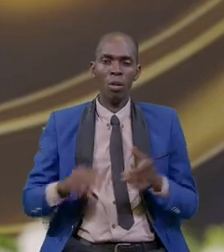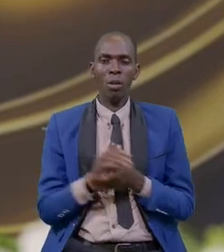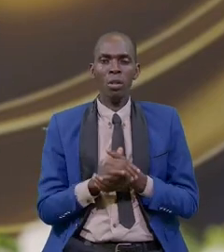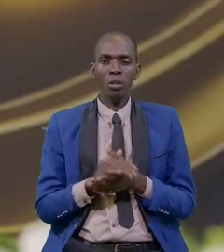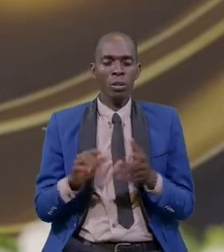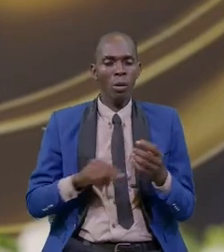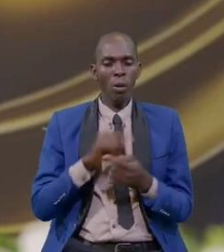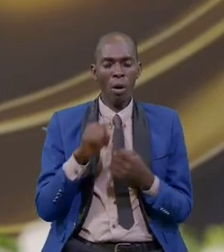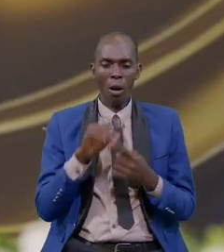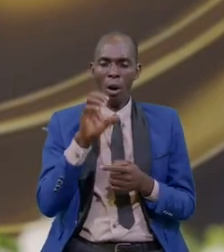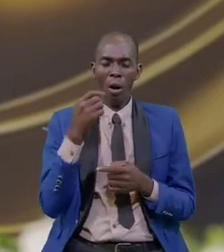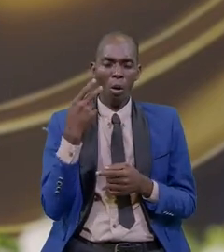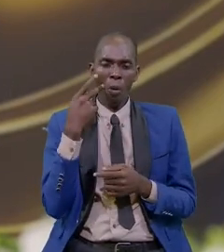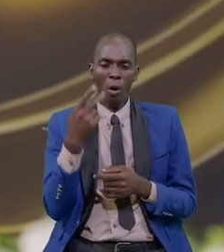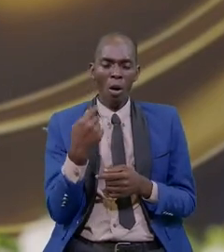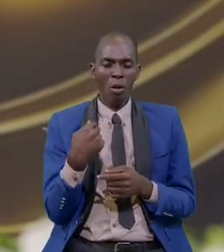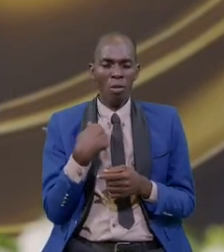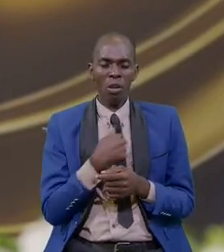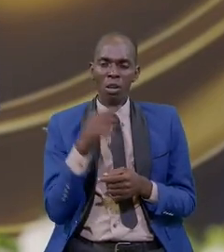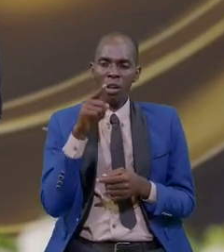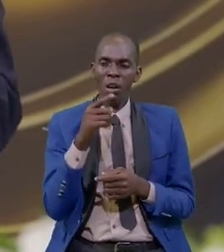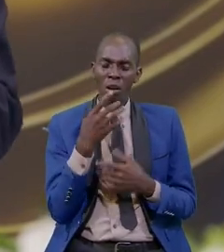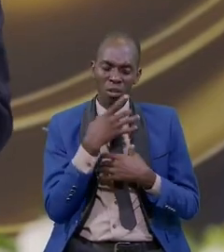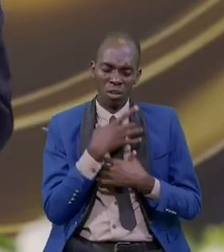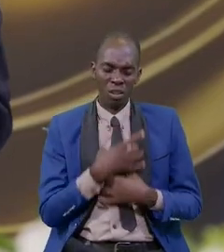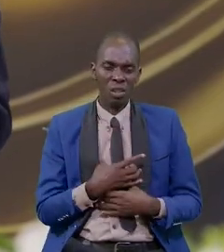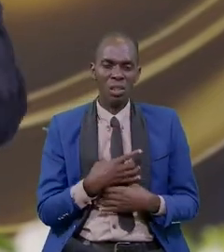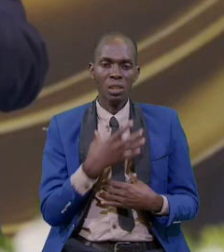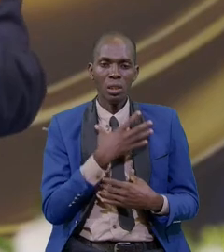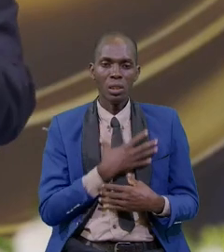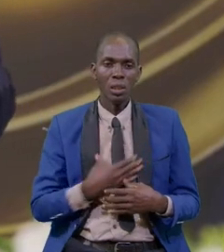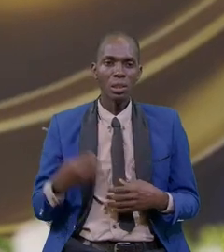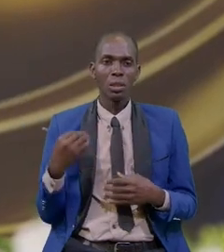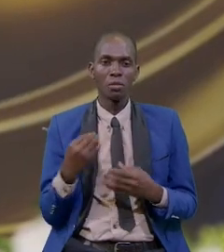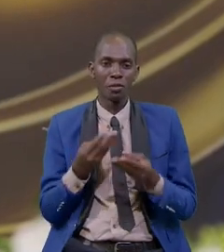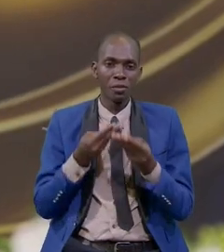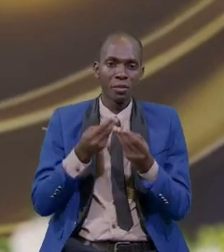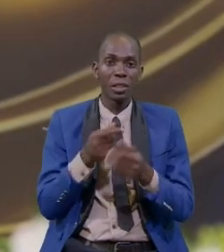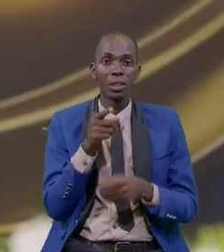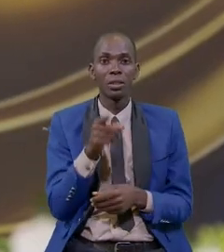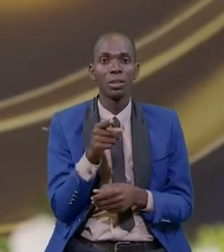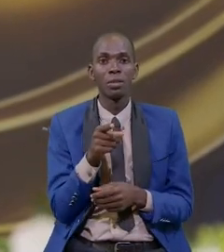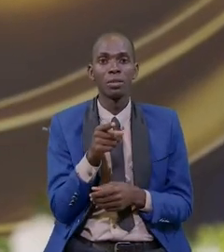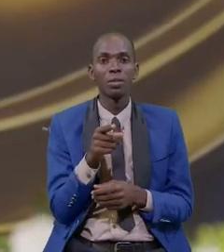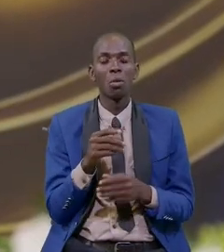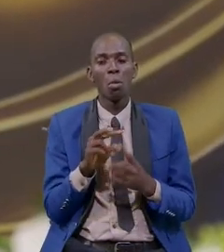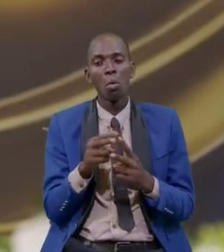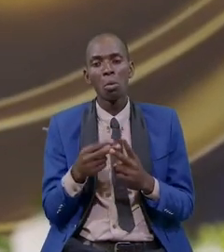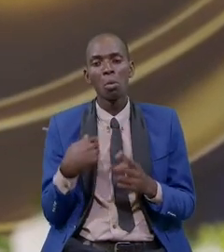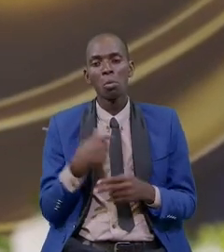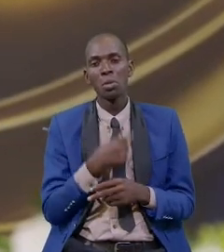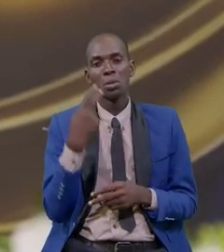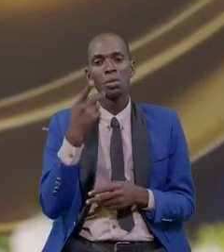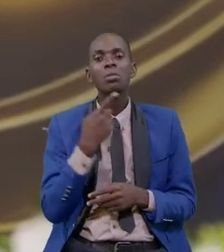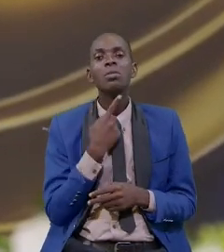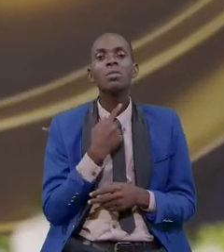Seigneur, quand t'avons-nous vu avoir faim et t'avons-nous donné à manger ou